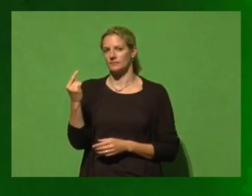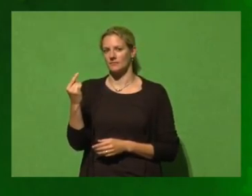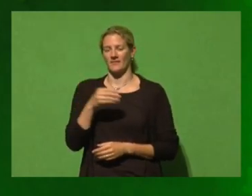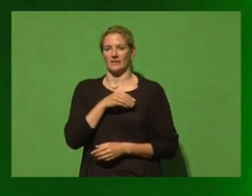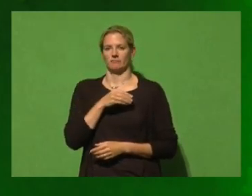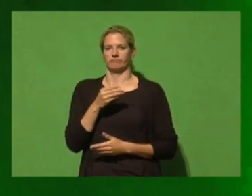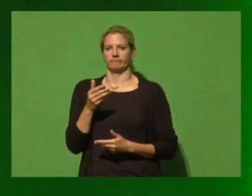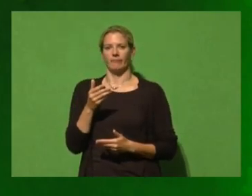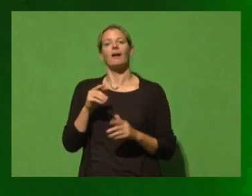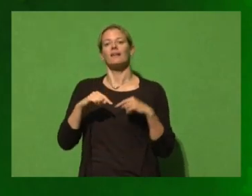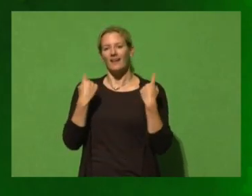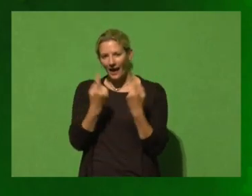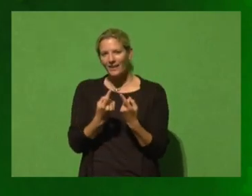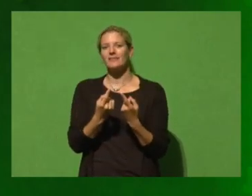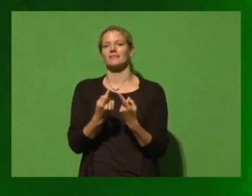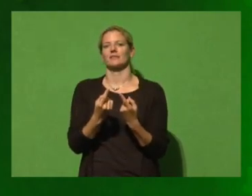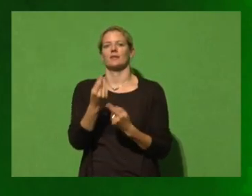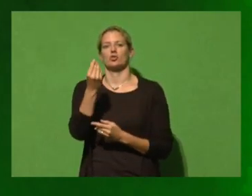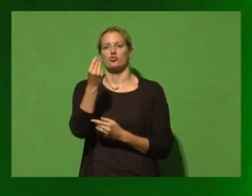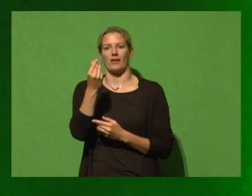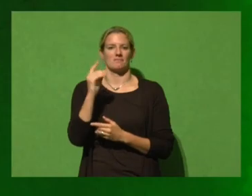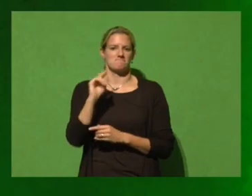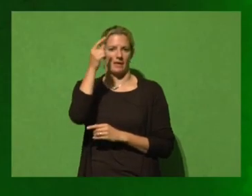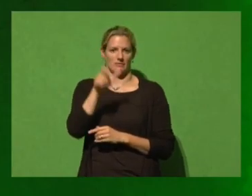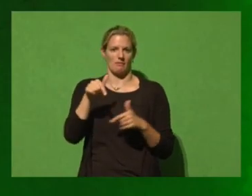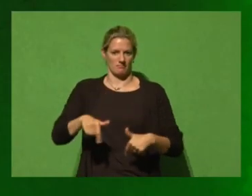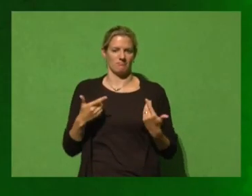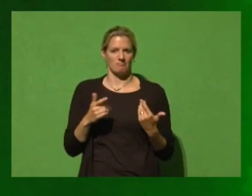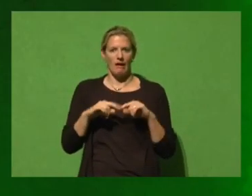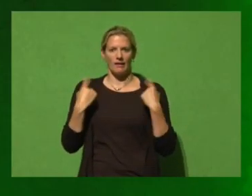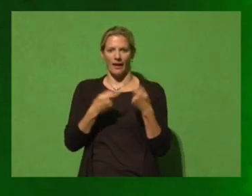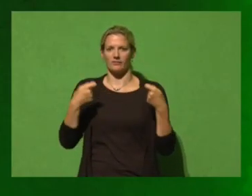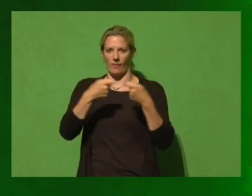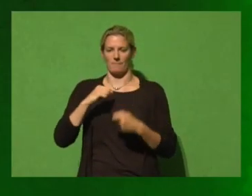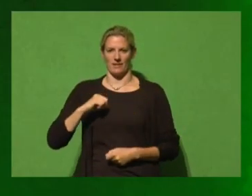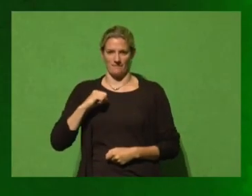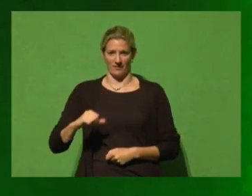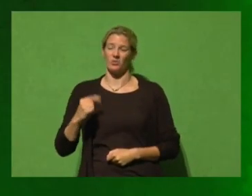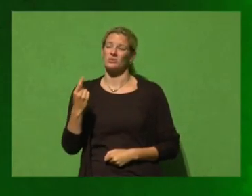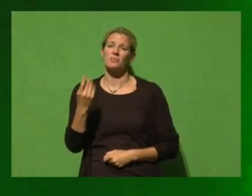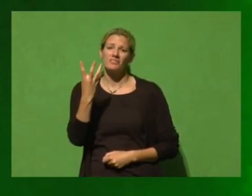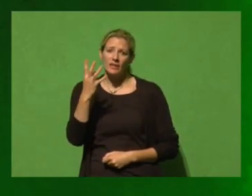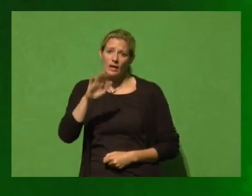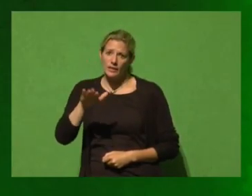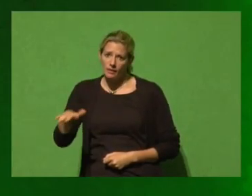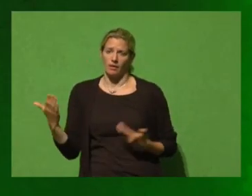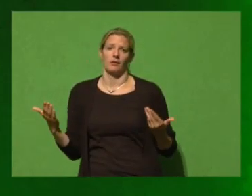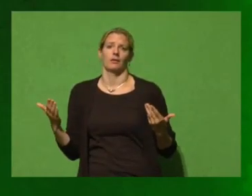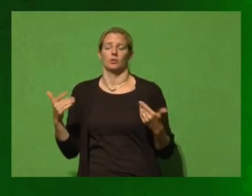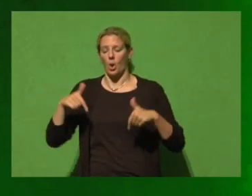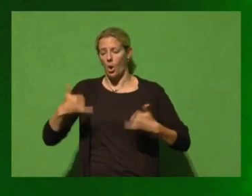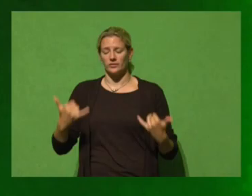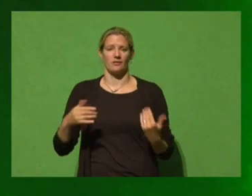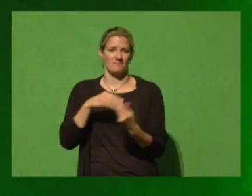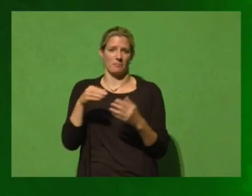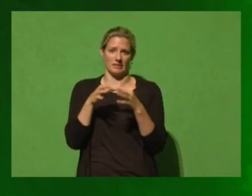Kreisschatzmeisterin hier im Kreisverband Bielefeld. Sie muss sich leider für heute entschuldigen. Auch sie hat einen Familientag. Sie hat 4 kleine Kinder und das war schon lange geplant, dass sie mit